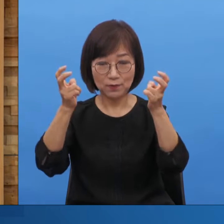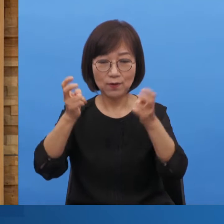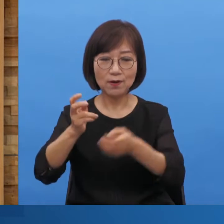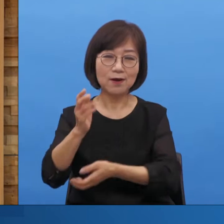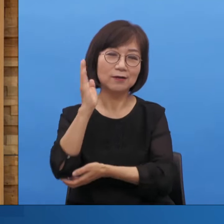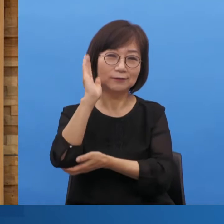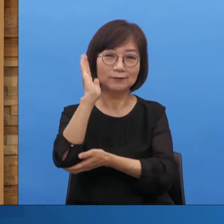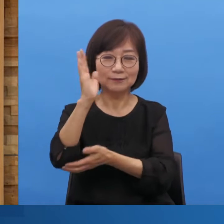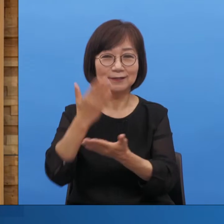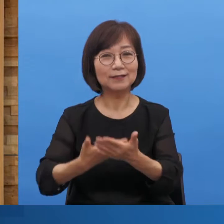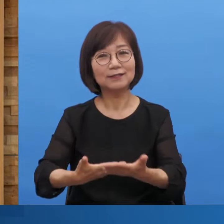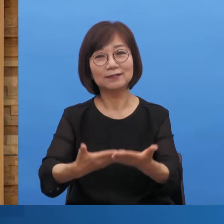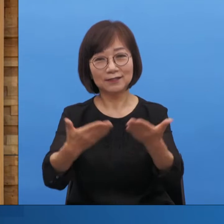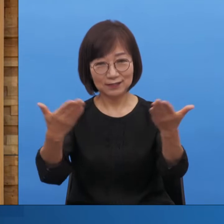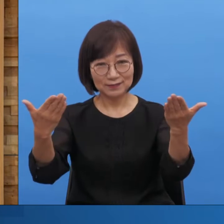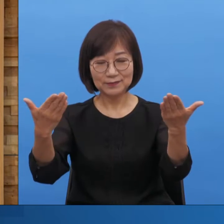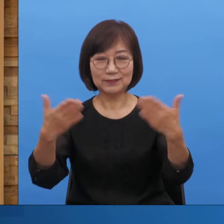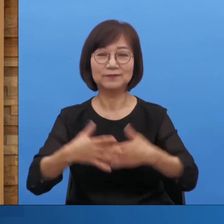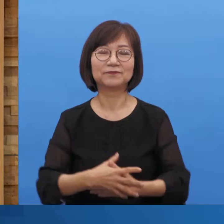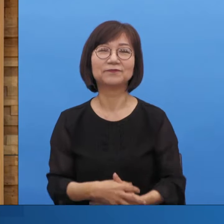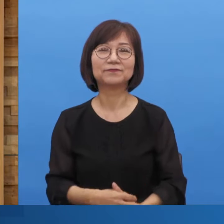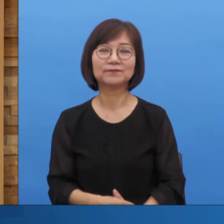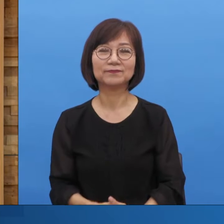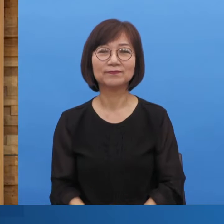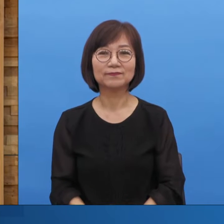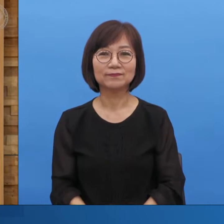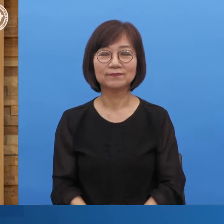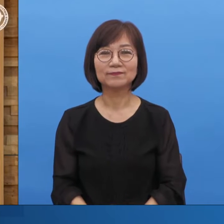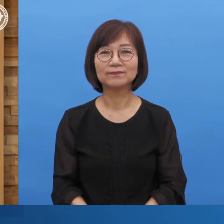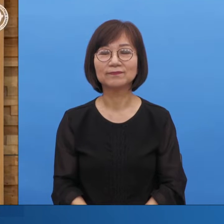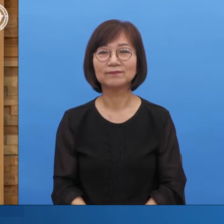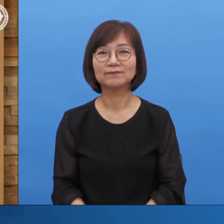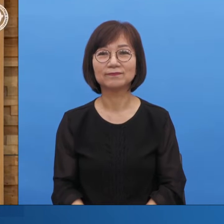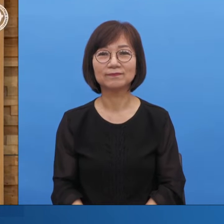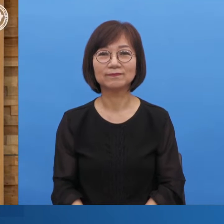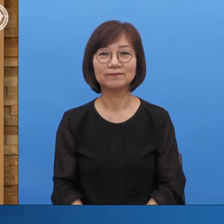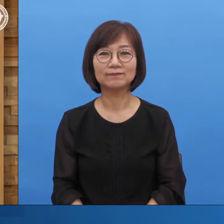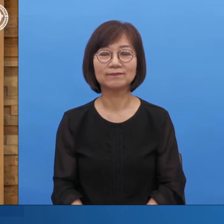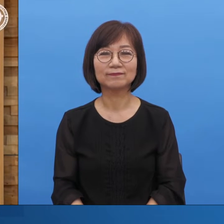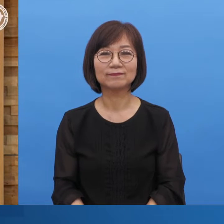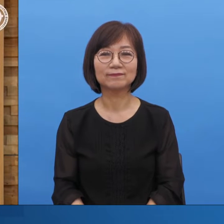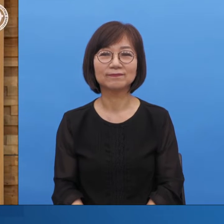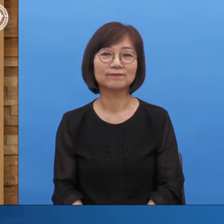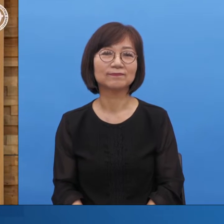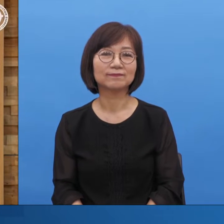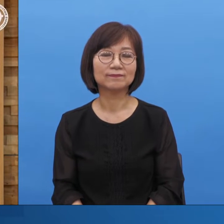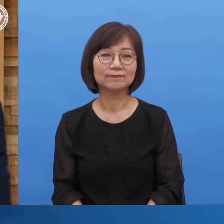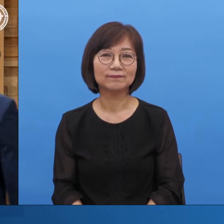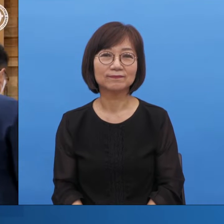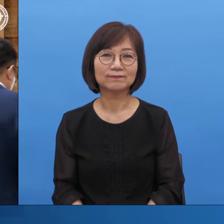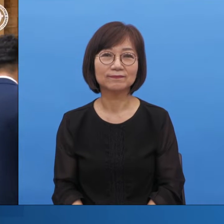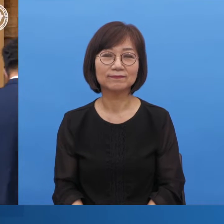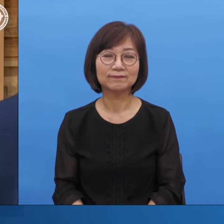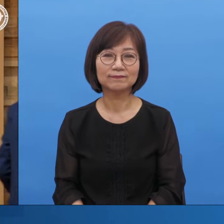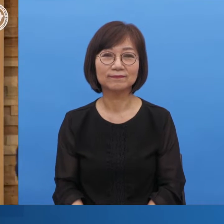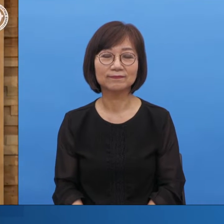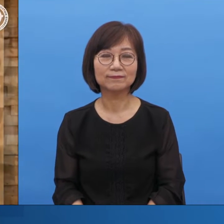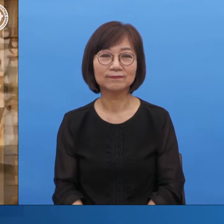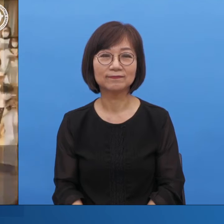선포해 주시겠습니다. After the David choir gives praise to the Lord, Reverend, you will come and give us a message entitled "The Stone Rejected by the Builders."